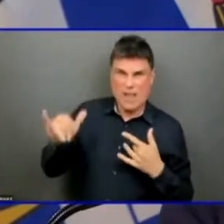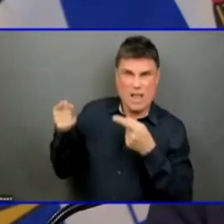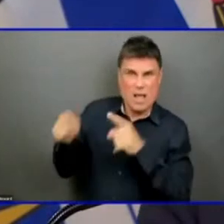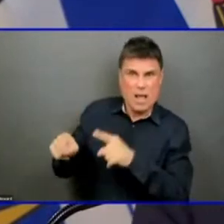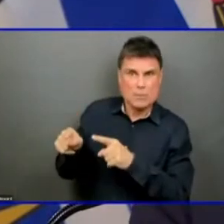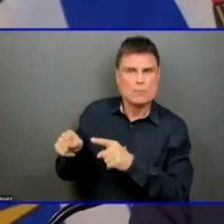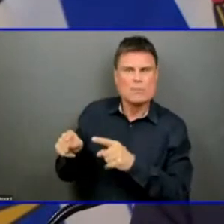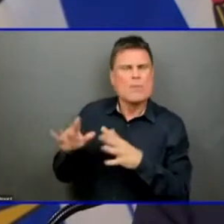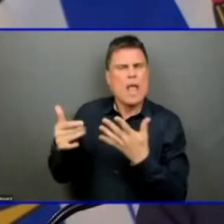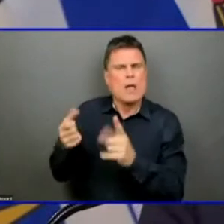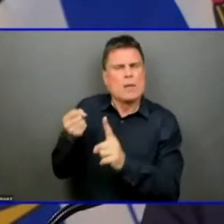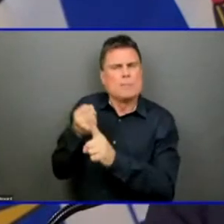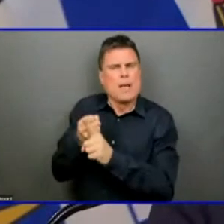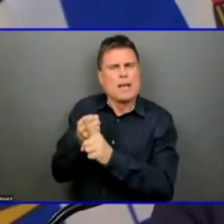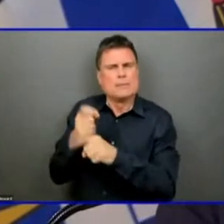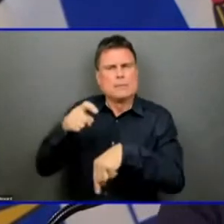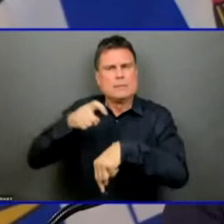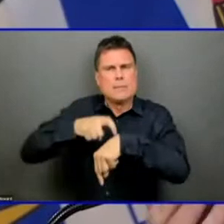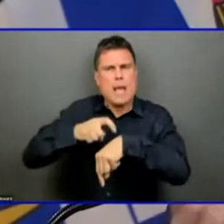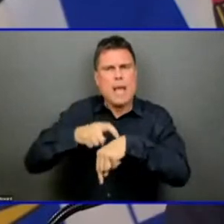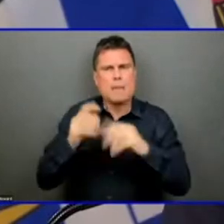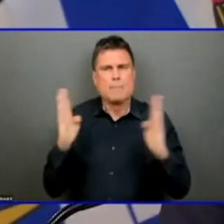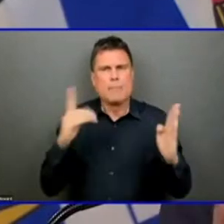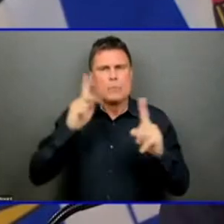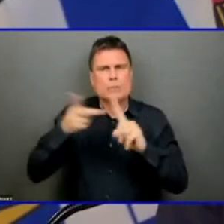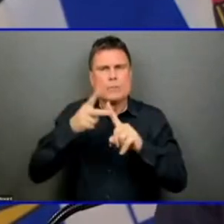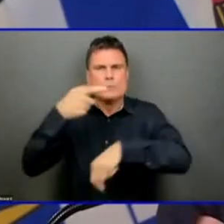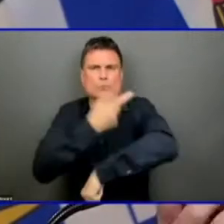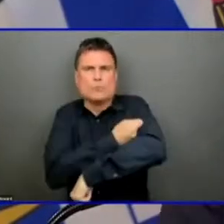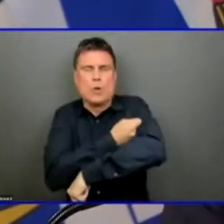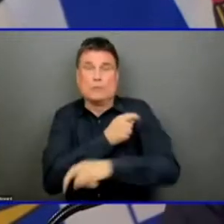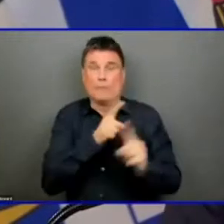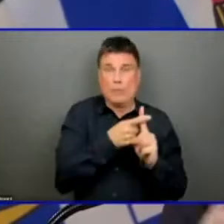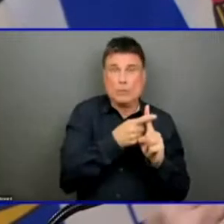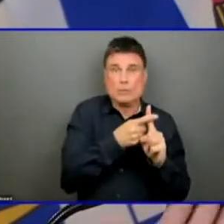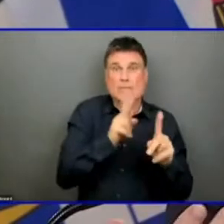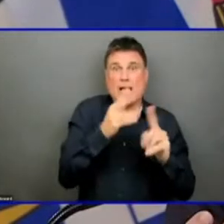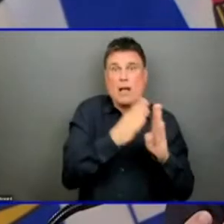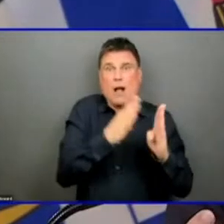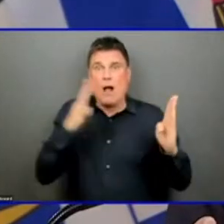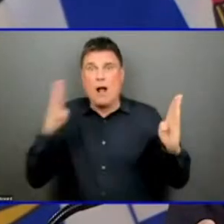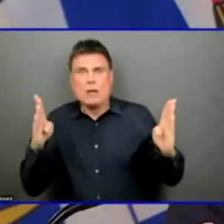的？就是你期望是这个合理的数据。